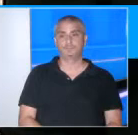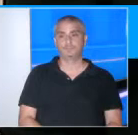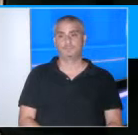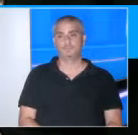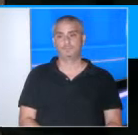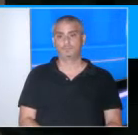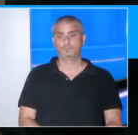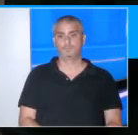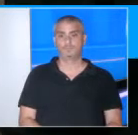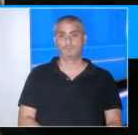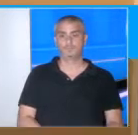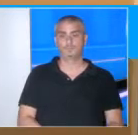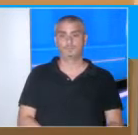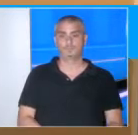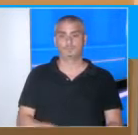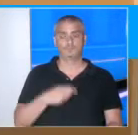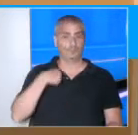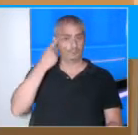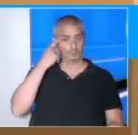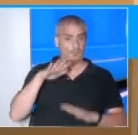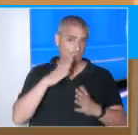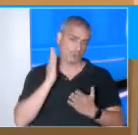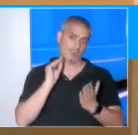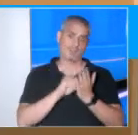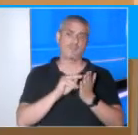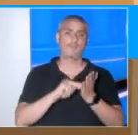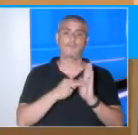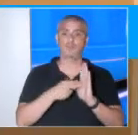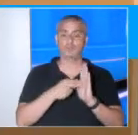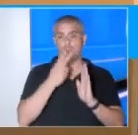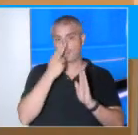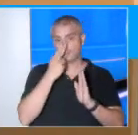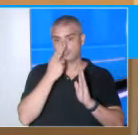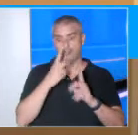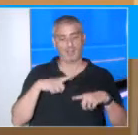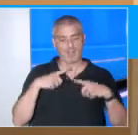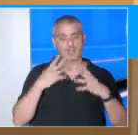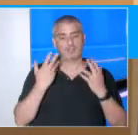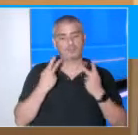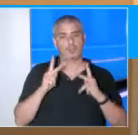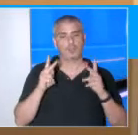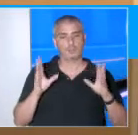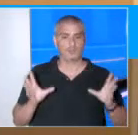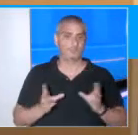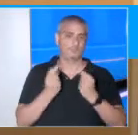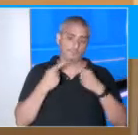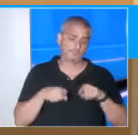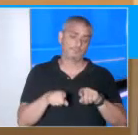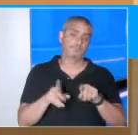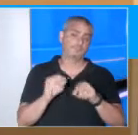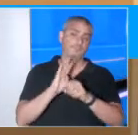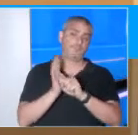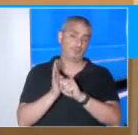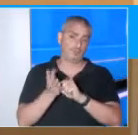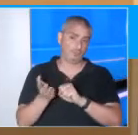תראה, אני חושב שהממשלה קבעה מדיניות של לנסות ולחיות כמה שיותר עם